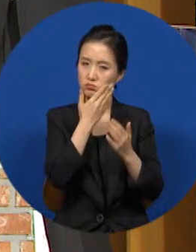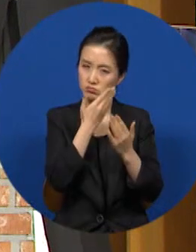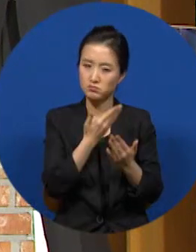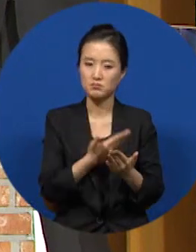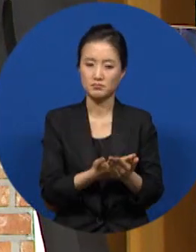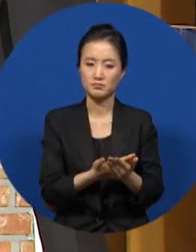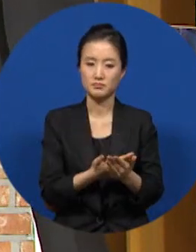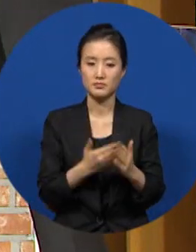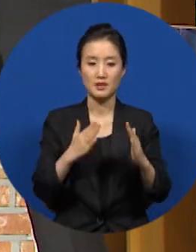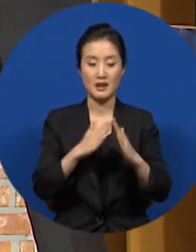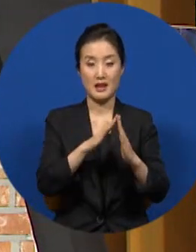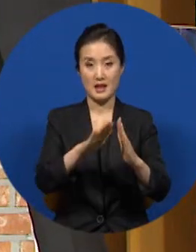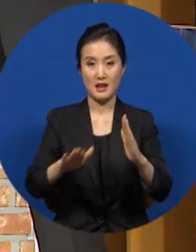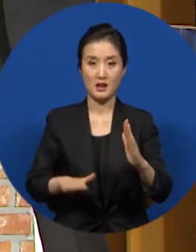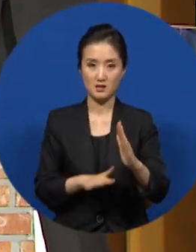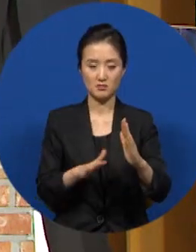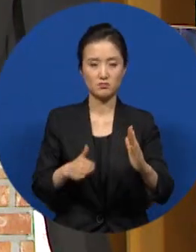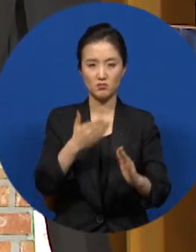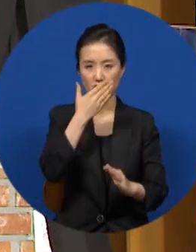않습니까? 가정이 불안하면은